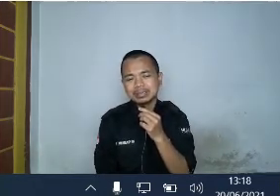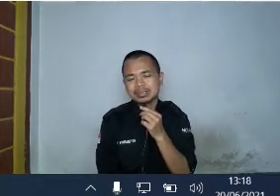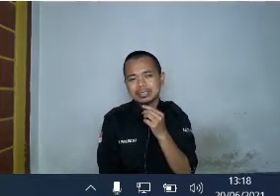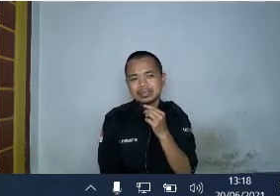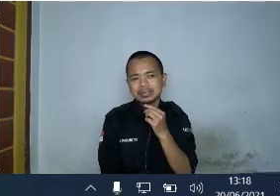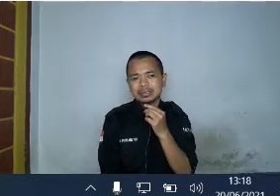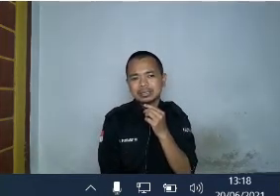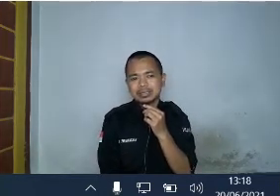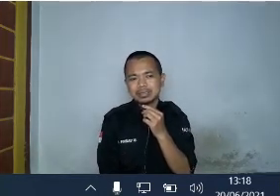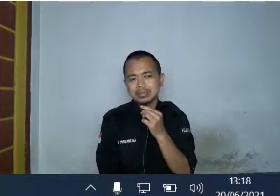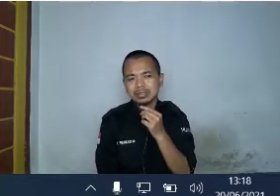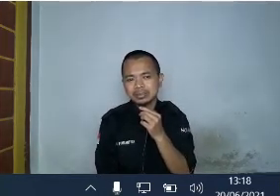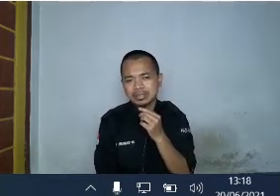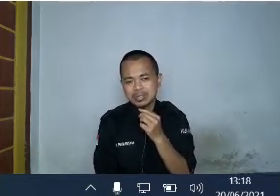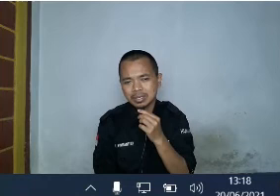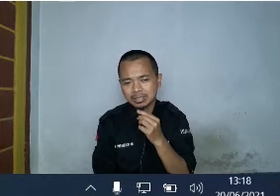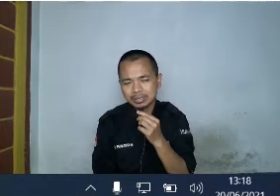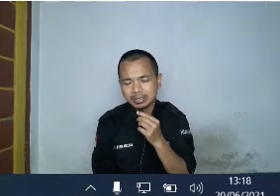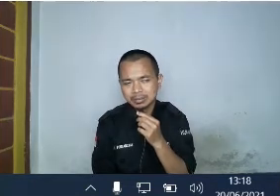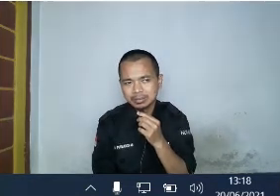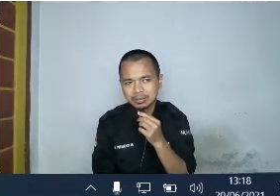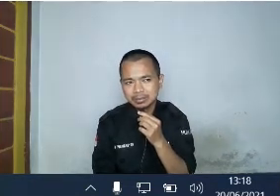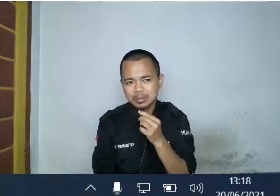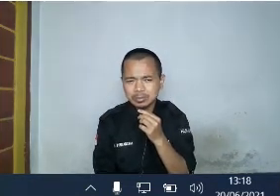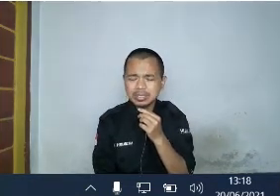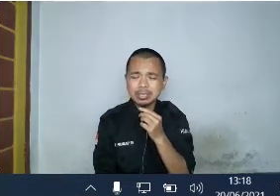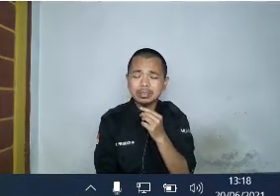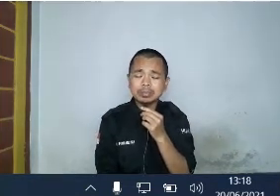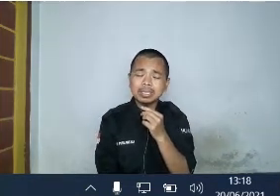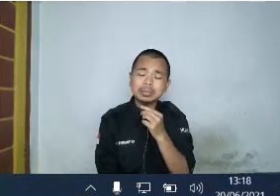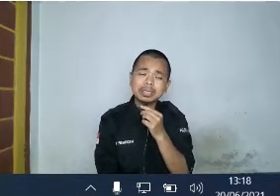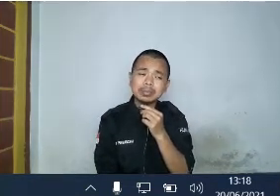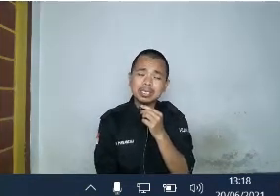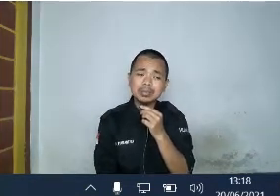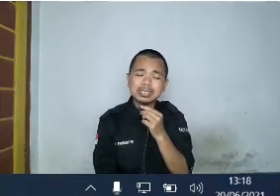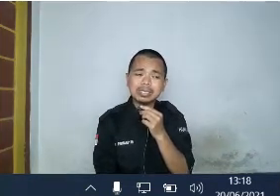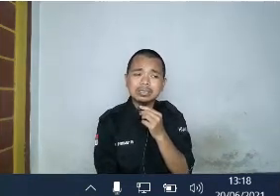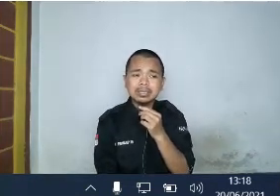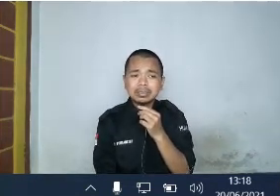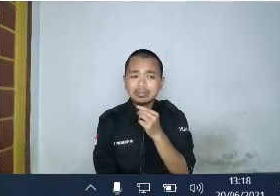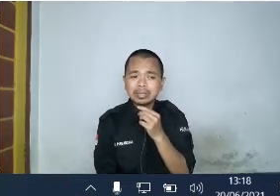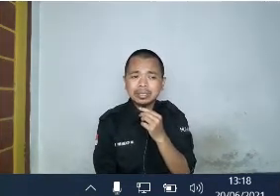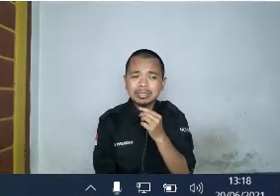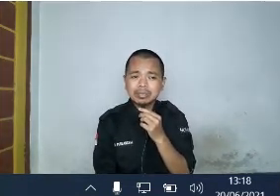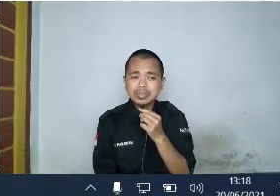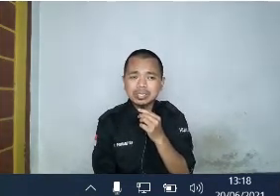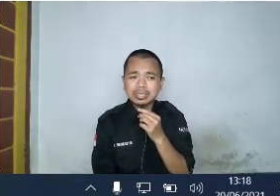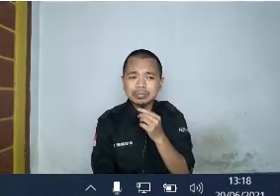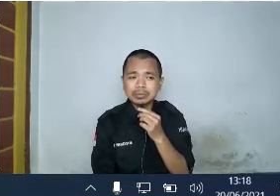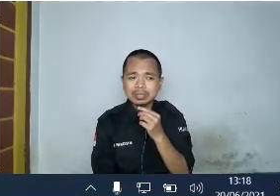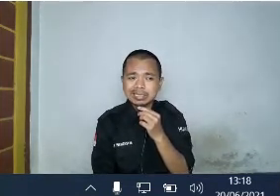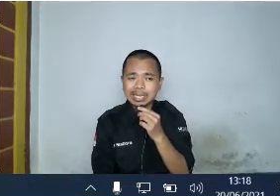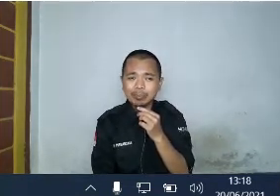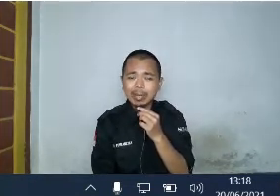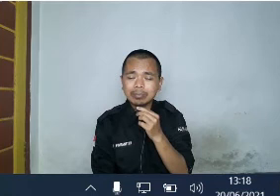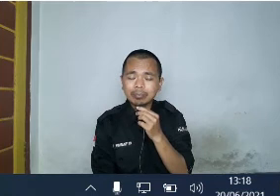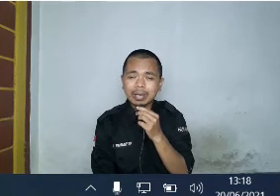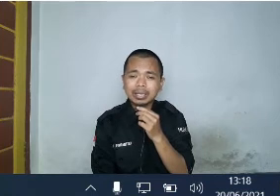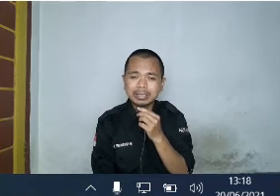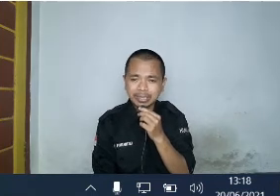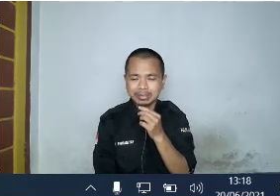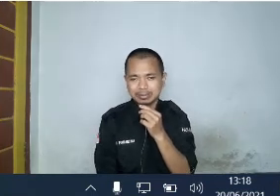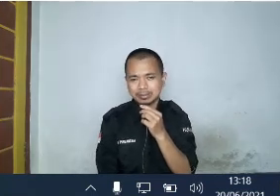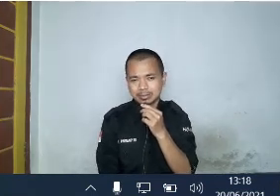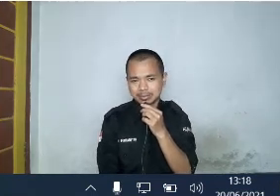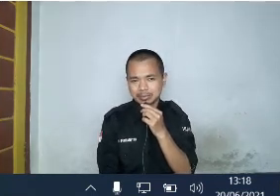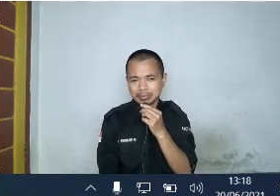06.30 medownload soalnya Terus misalkan begitu gimana kalau misalkan Slank ambil soalnya pukul delapan